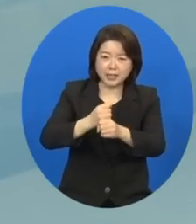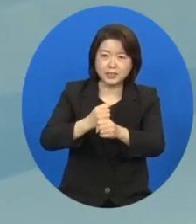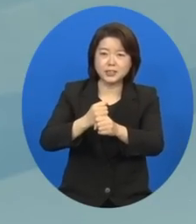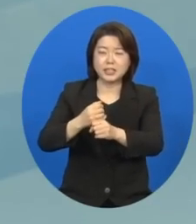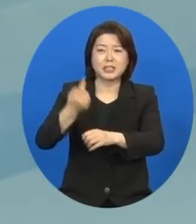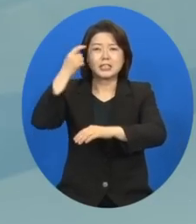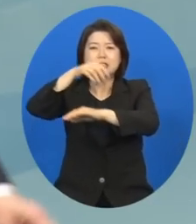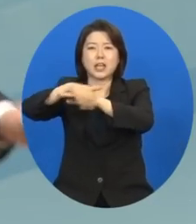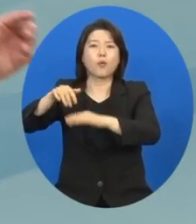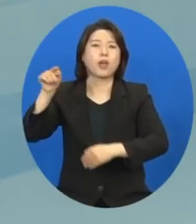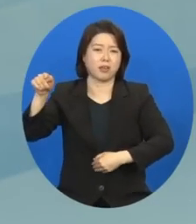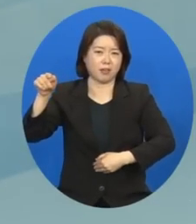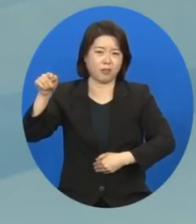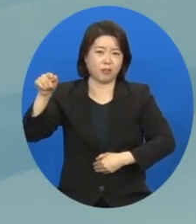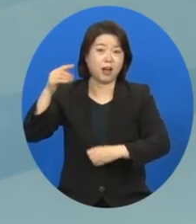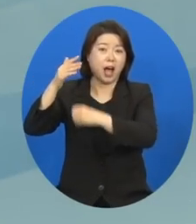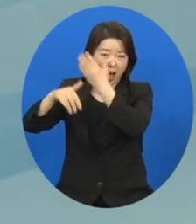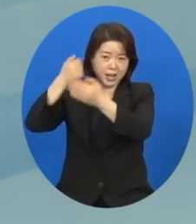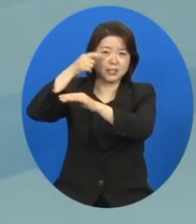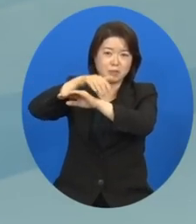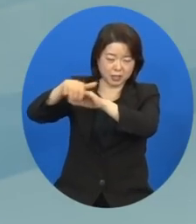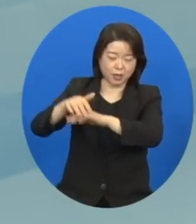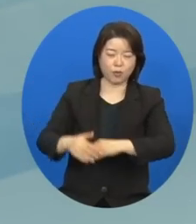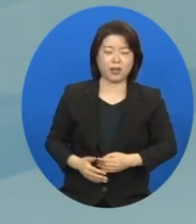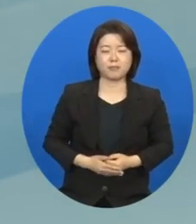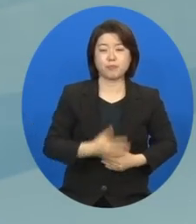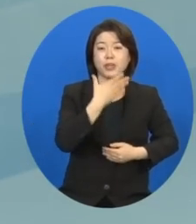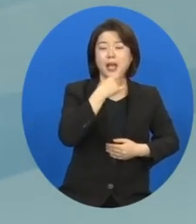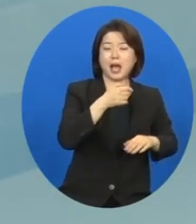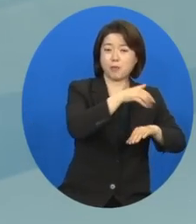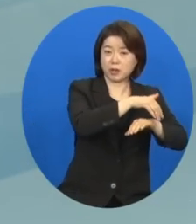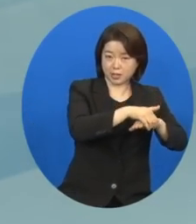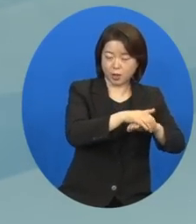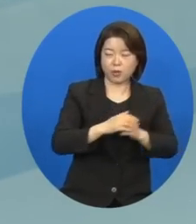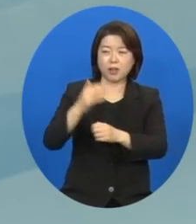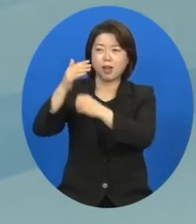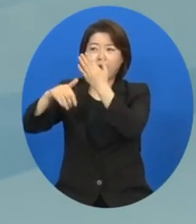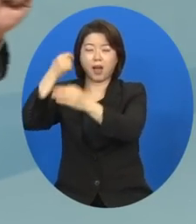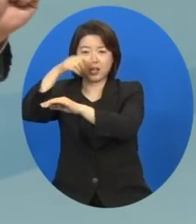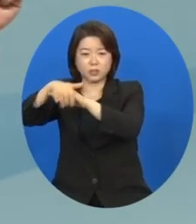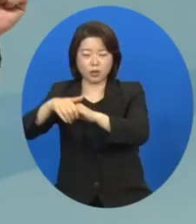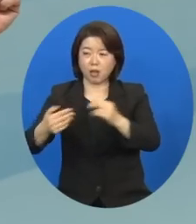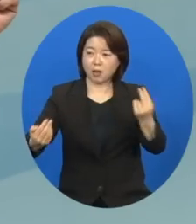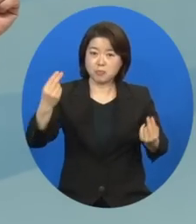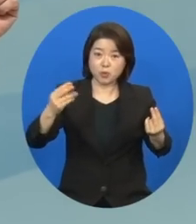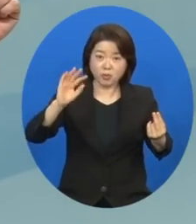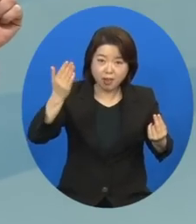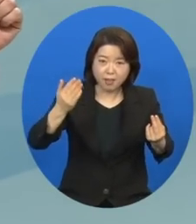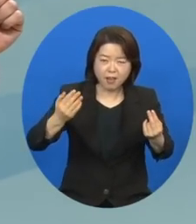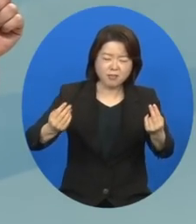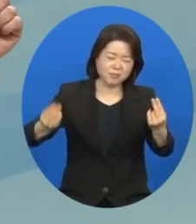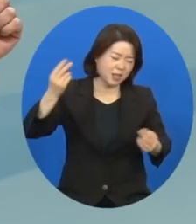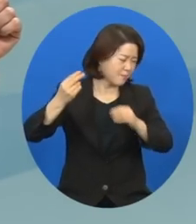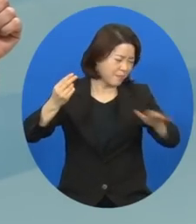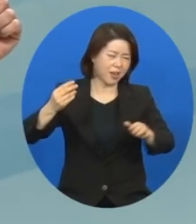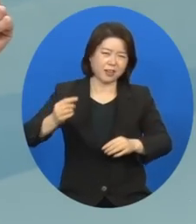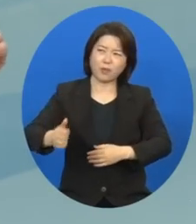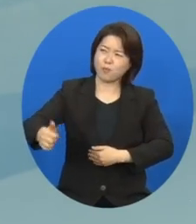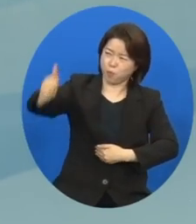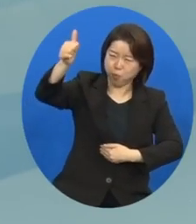하나님의 계획이에요. 자, 보세요. 아브라함의 계획과 뜻과 하나님의 계획이 이건 비교할 수 없이 큰